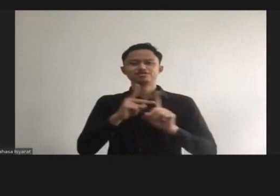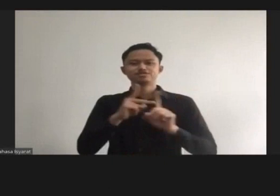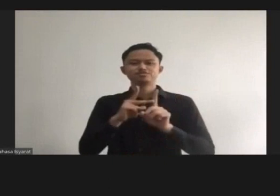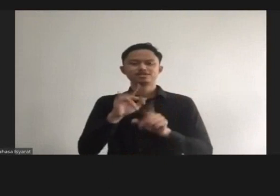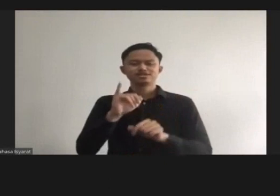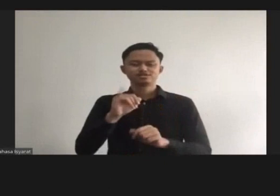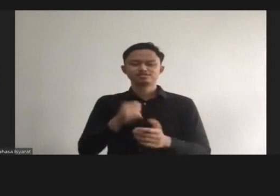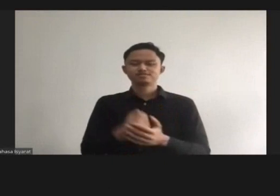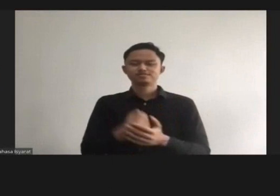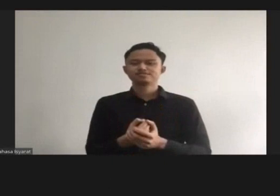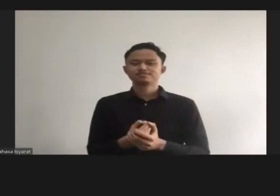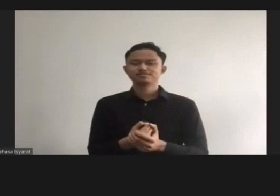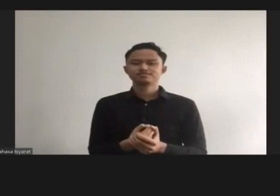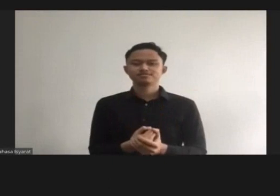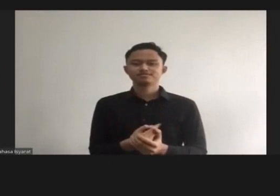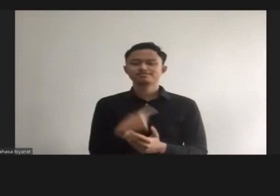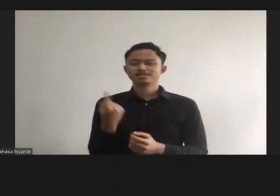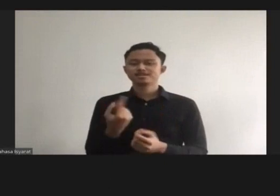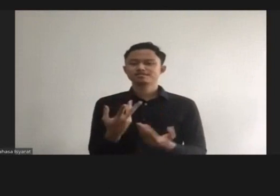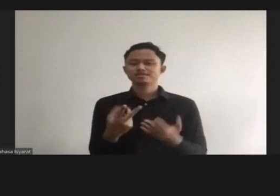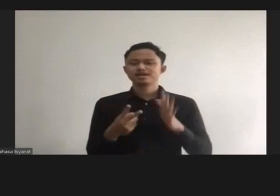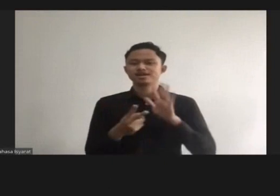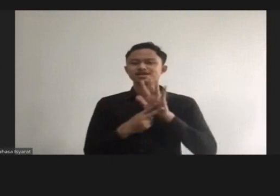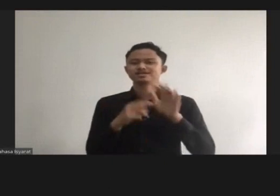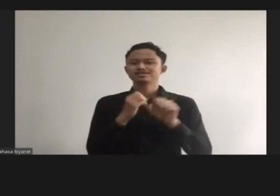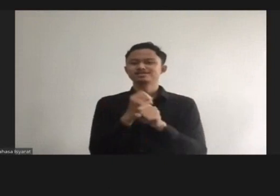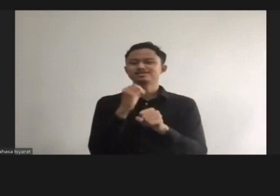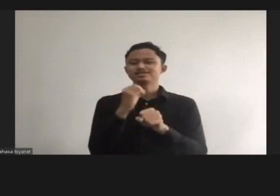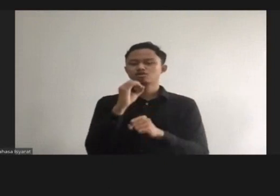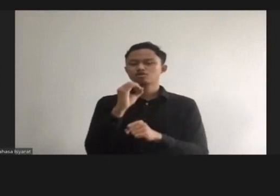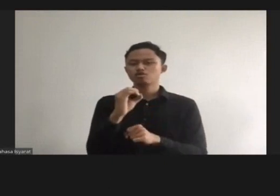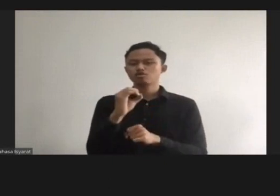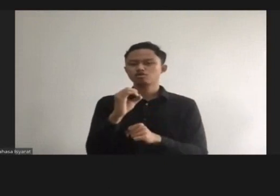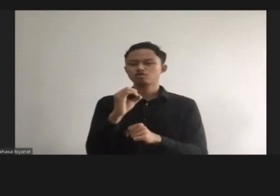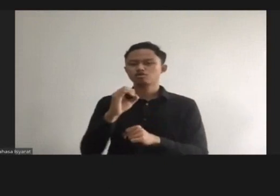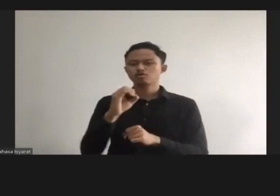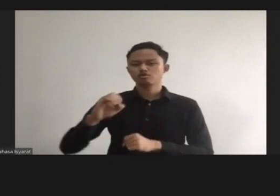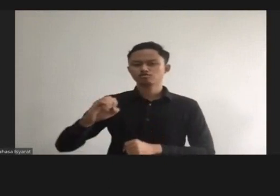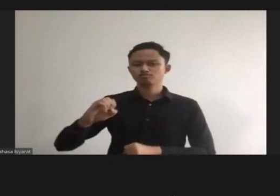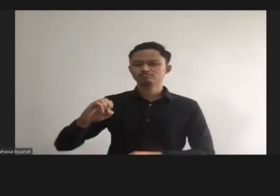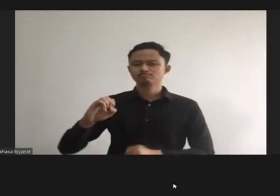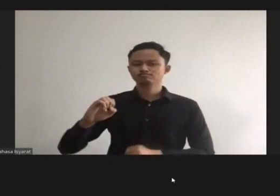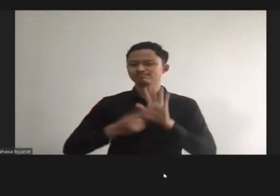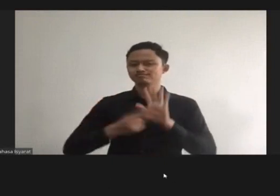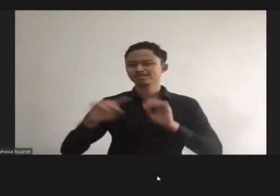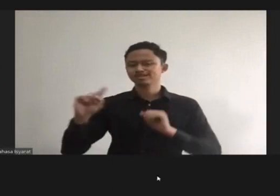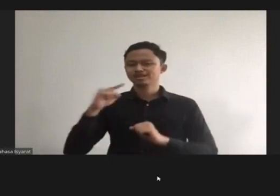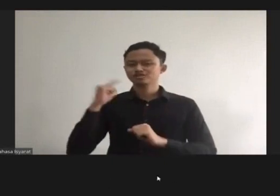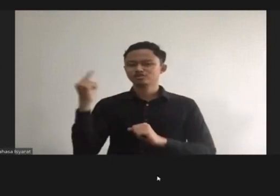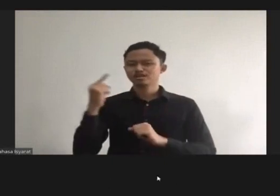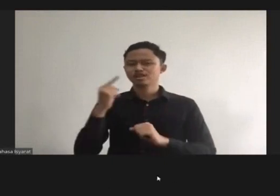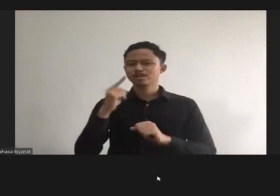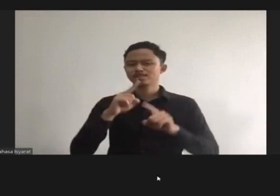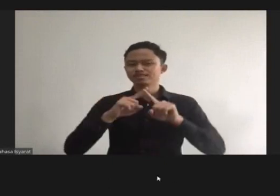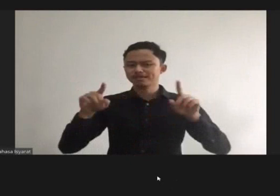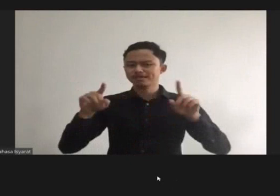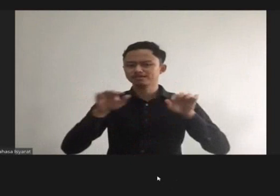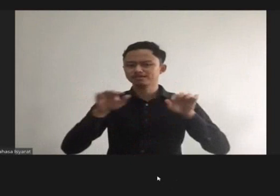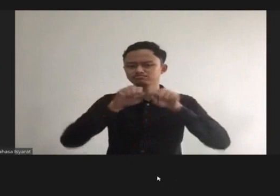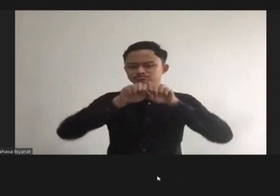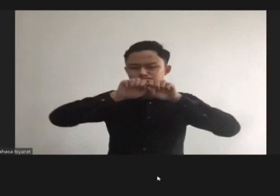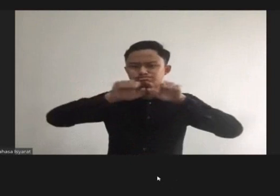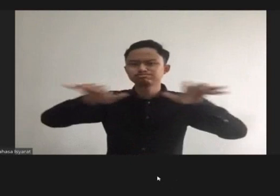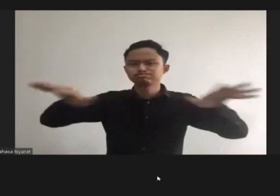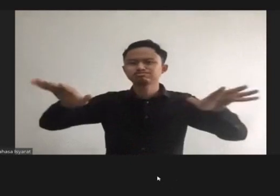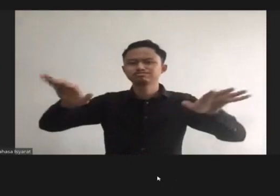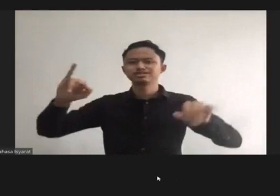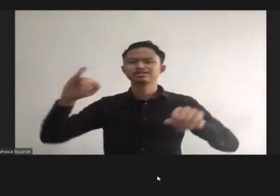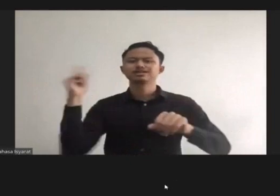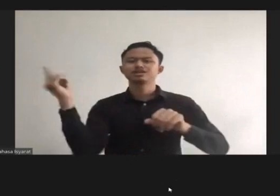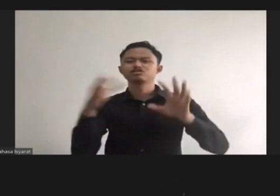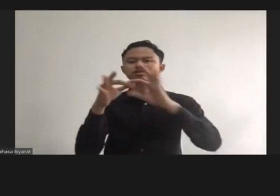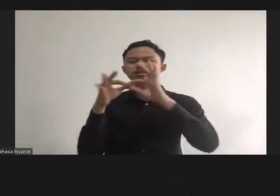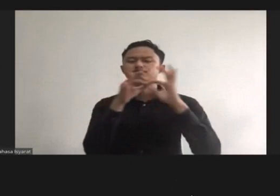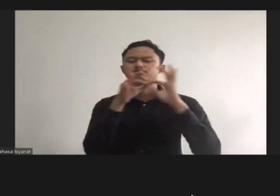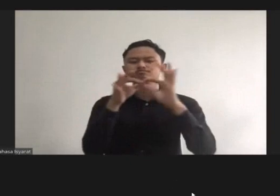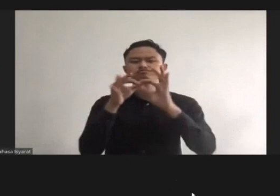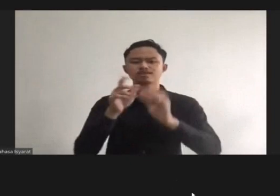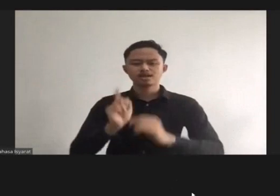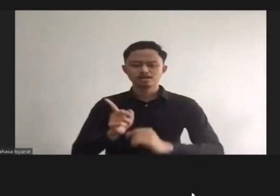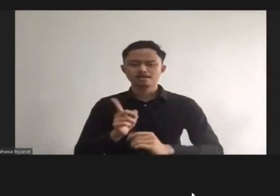Kita adalah NGO nasional yang memiliki jaringan internasional. Tadi Pak Tommy sudah menyebutkan hadir di